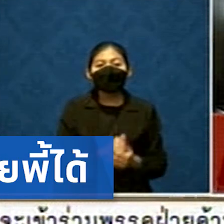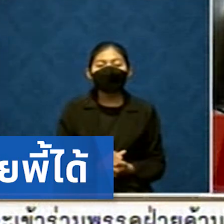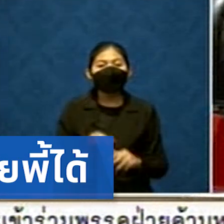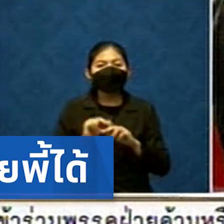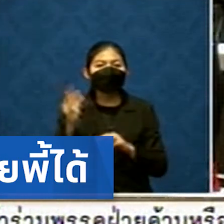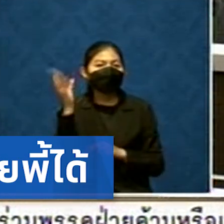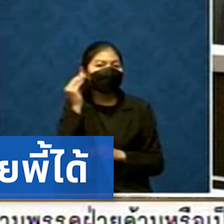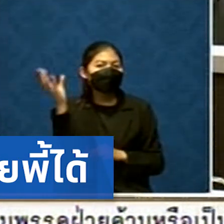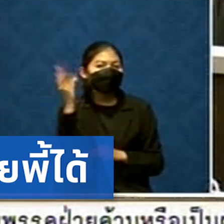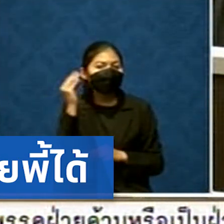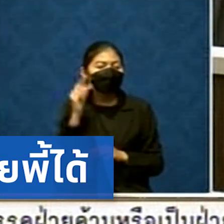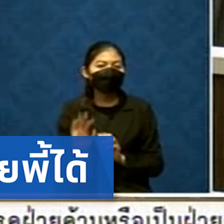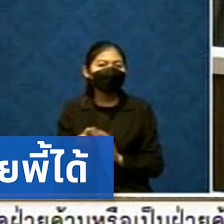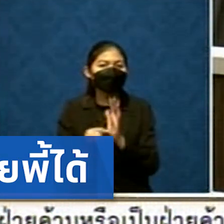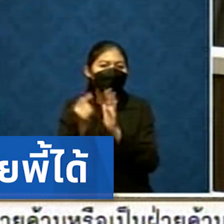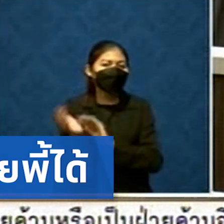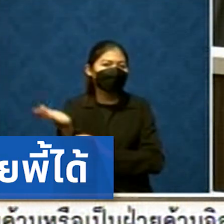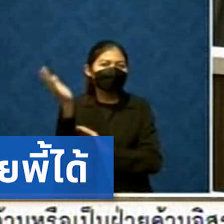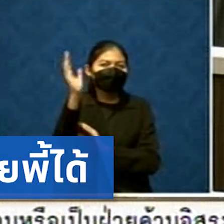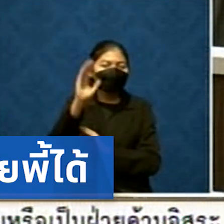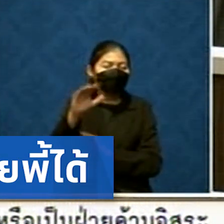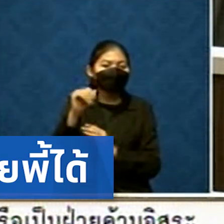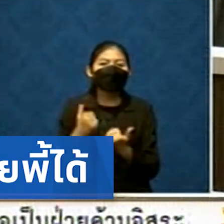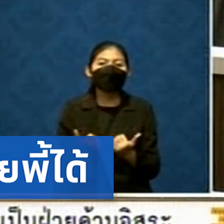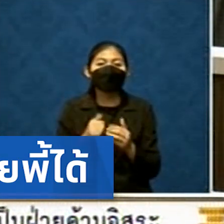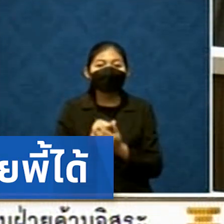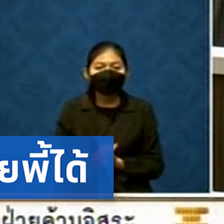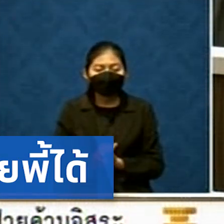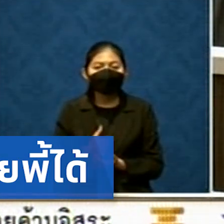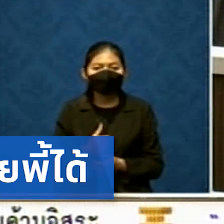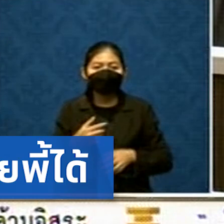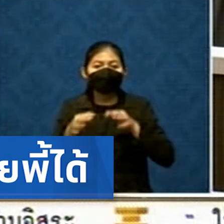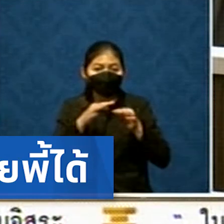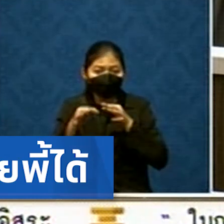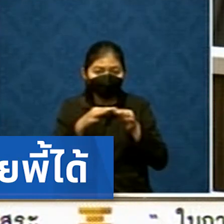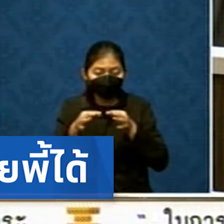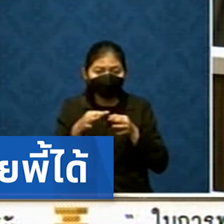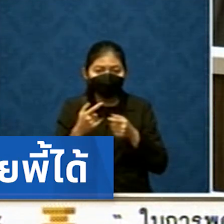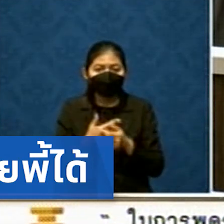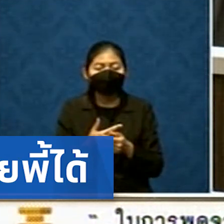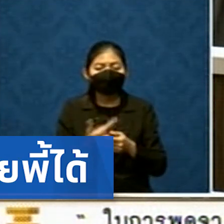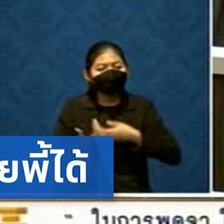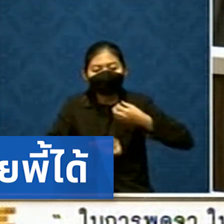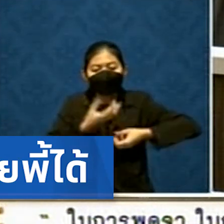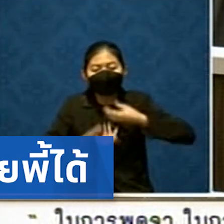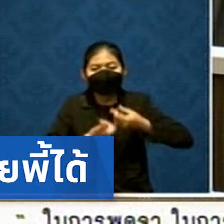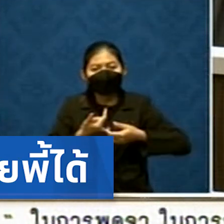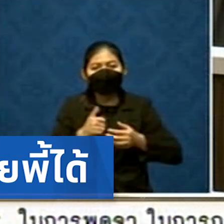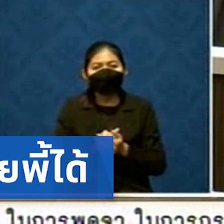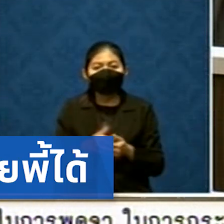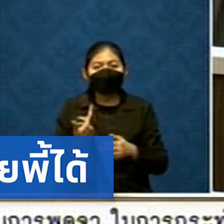หลังจากที่คุณสุทินออกมาขยายประเด็นนะครับว่าคุณอนุทินเคยพูดในการปราศัยเรื่องของการพีได้เนี่ยนะครับสส.อิ่